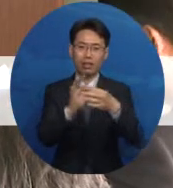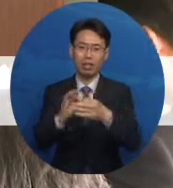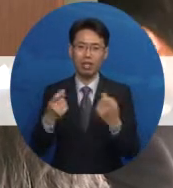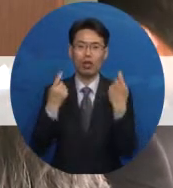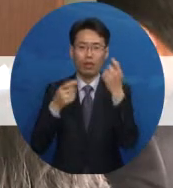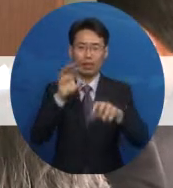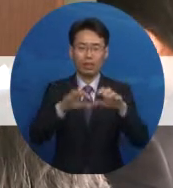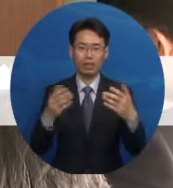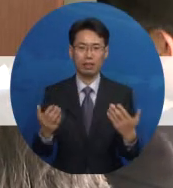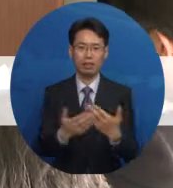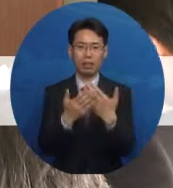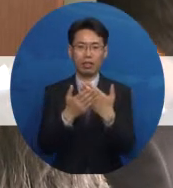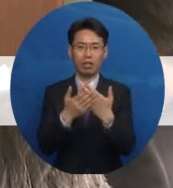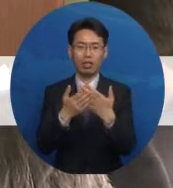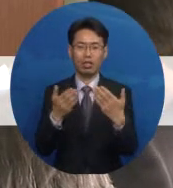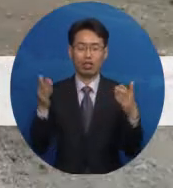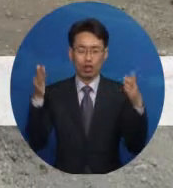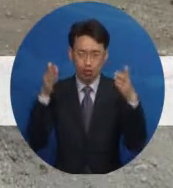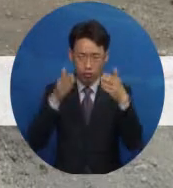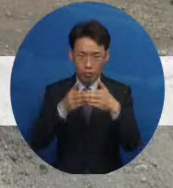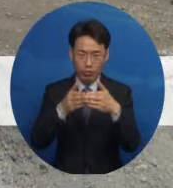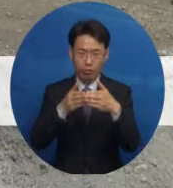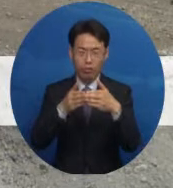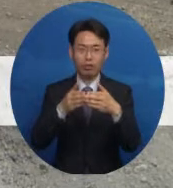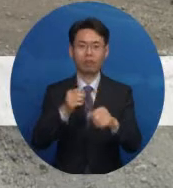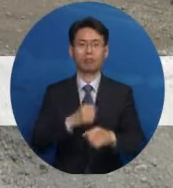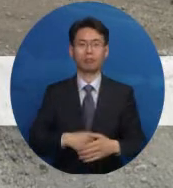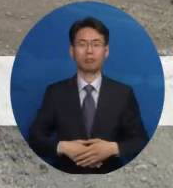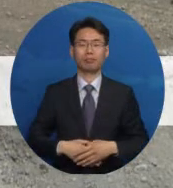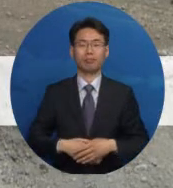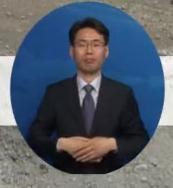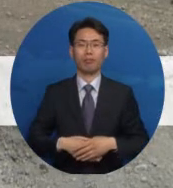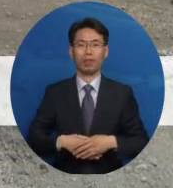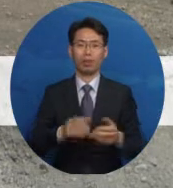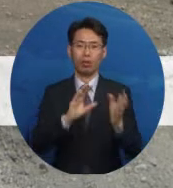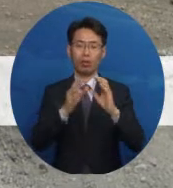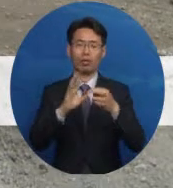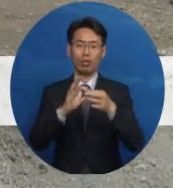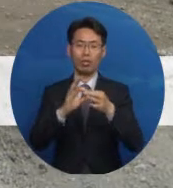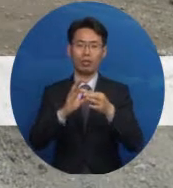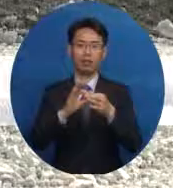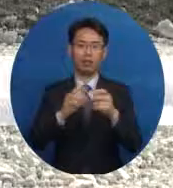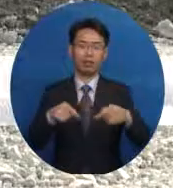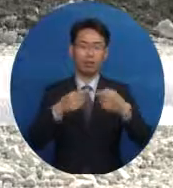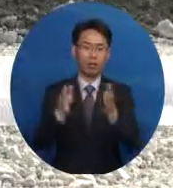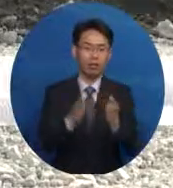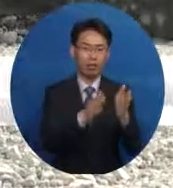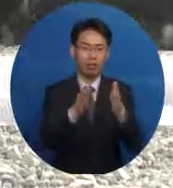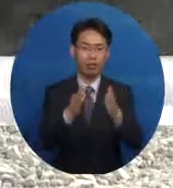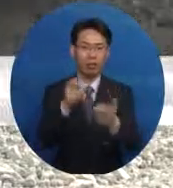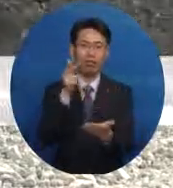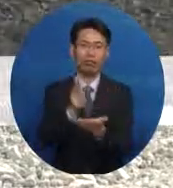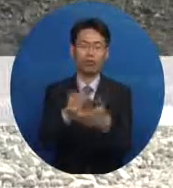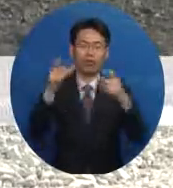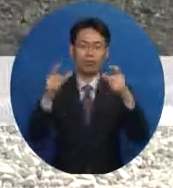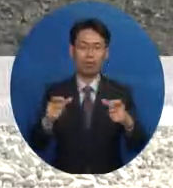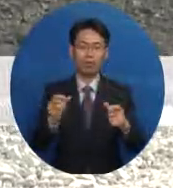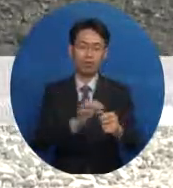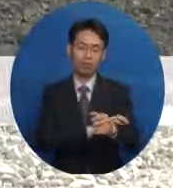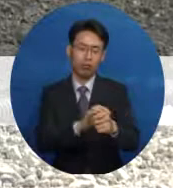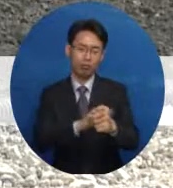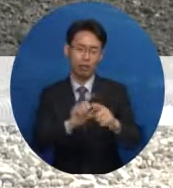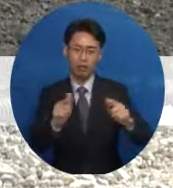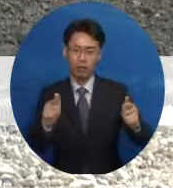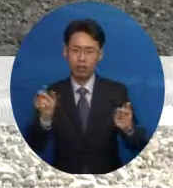관광 상품을 중점적으로 개발하기로 했습니다. 이어진 토론회에서는 신역사 진입로와 주차 면적 등